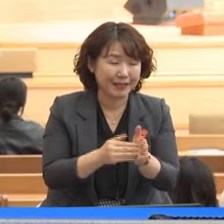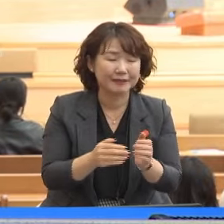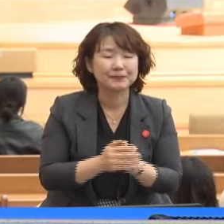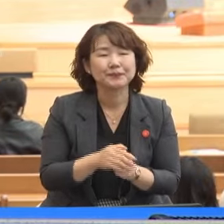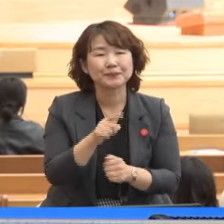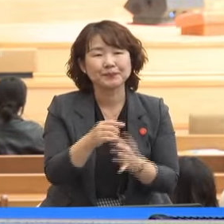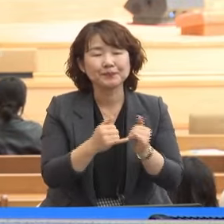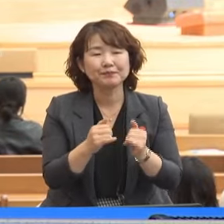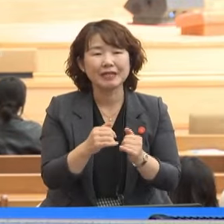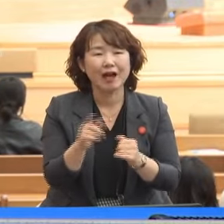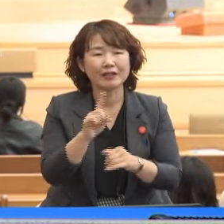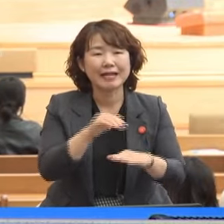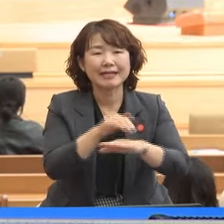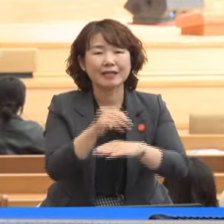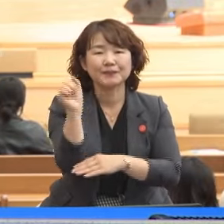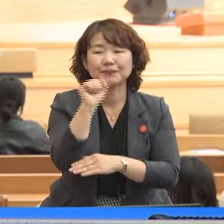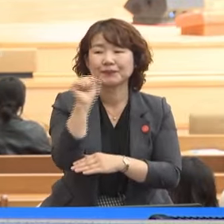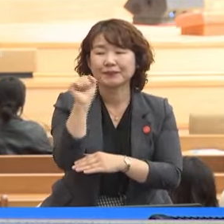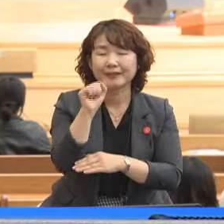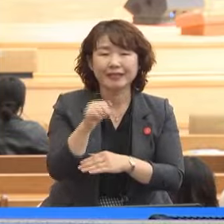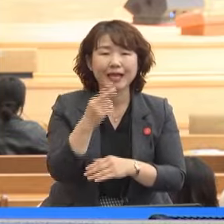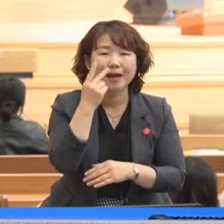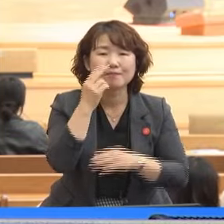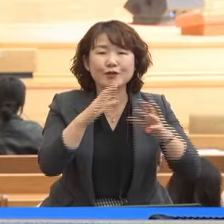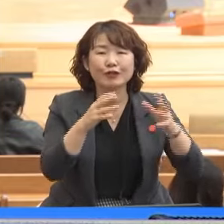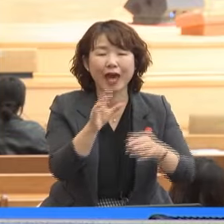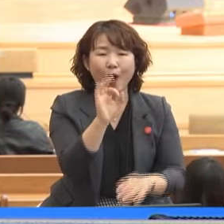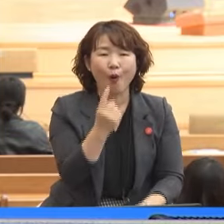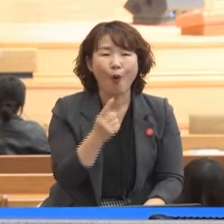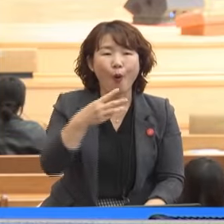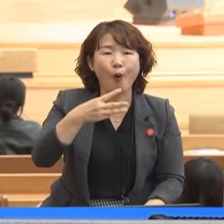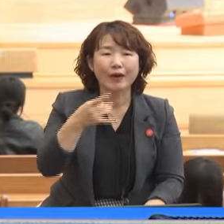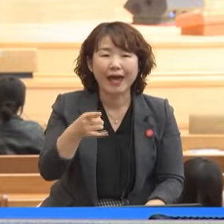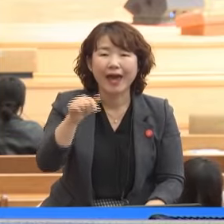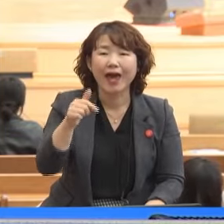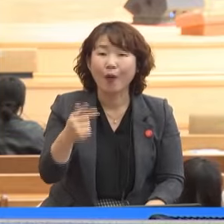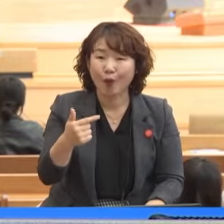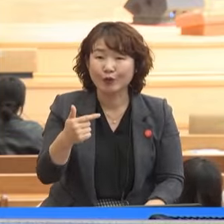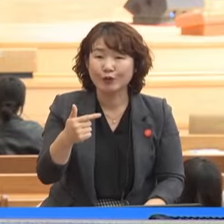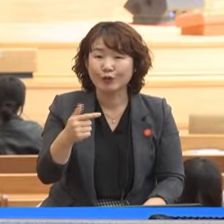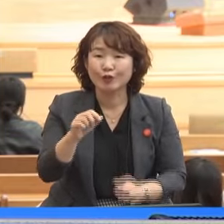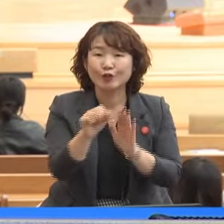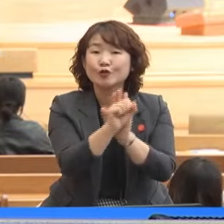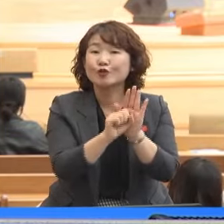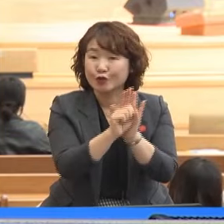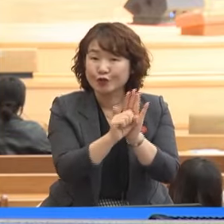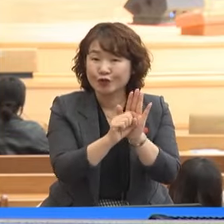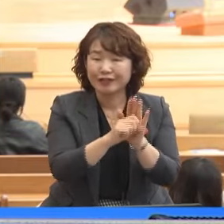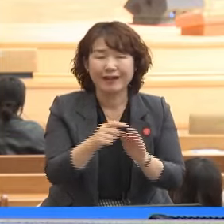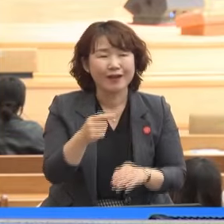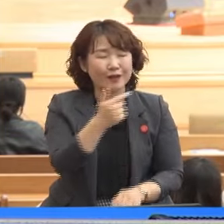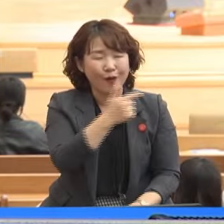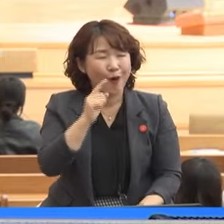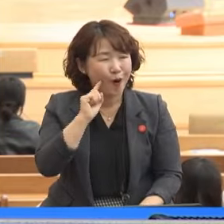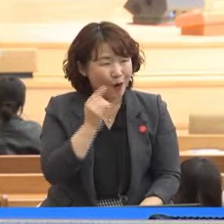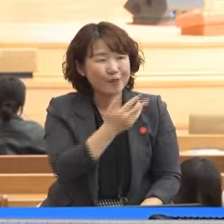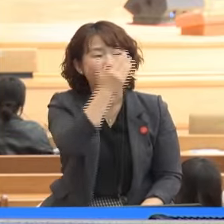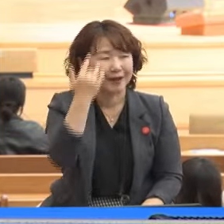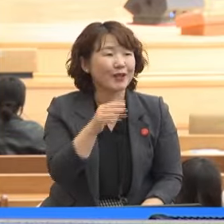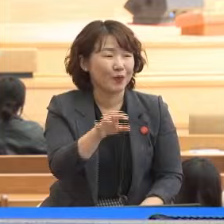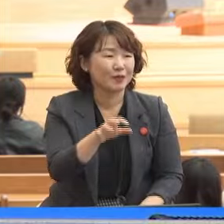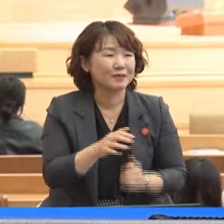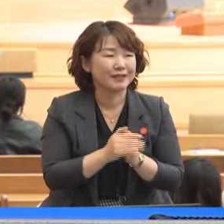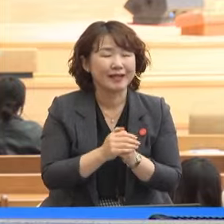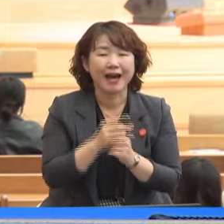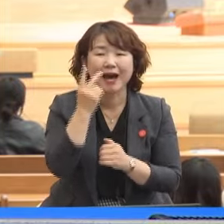차를 운전하고 미국의 오레곤주를 지날 때였어요. 아 오레곤주는 진짜 아름다운 곳이에요.